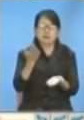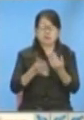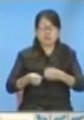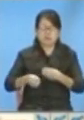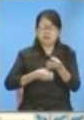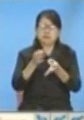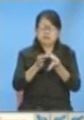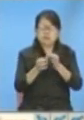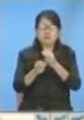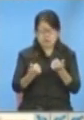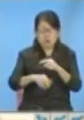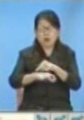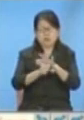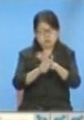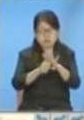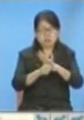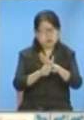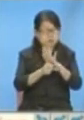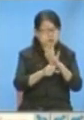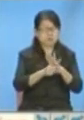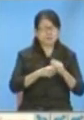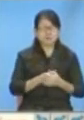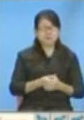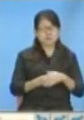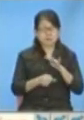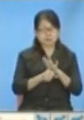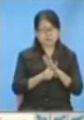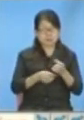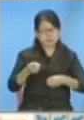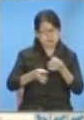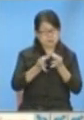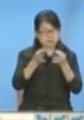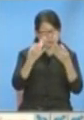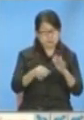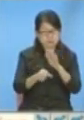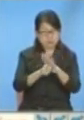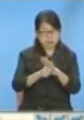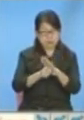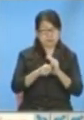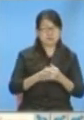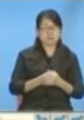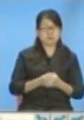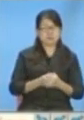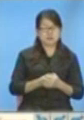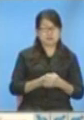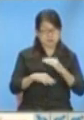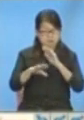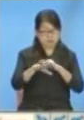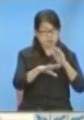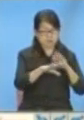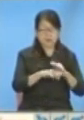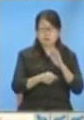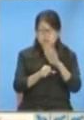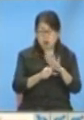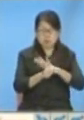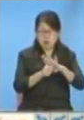ายกันพอสมควรให้มีการอภิปรายพอสมควรขอเน้นนะครับเพราะฉะนั้นเอาพอสม